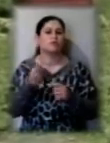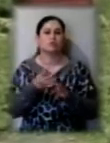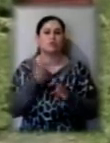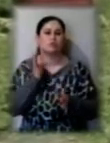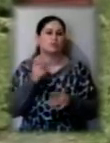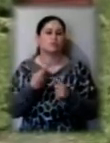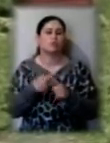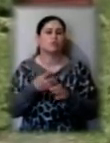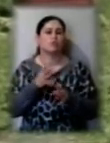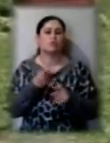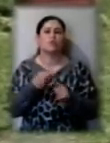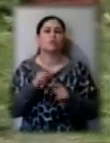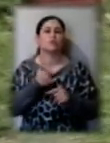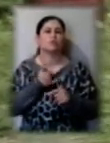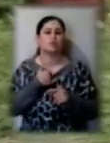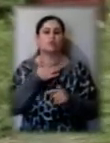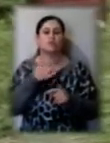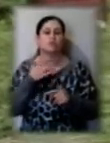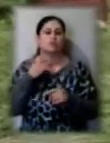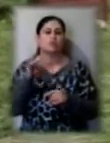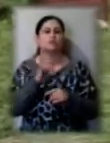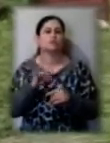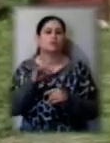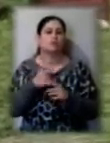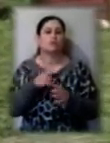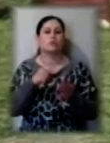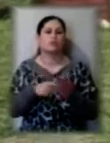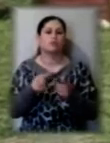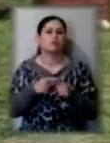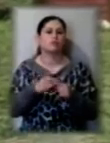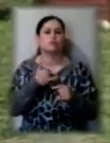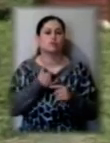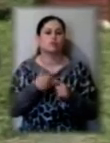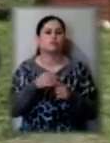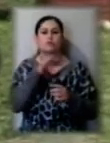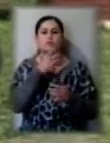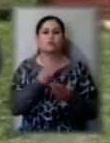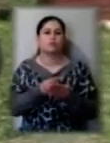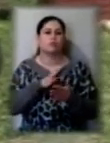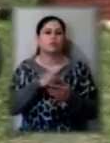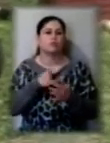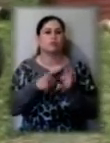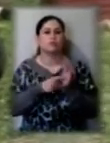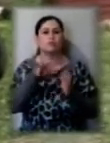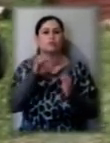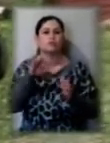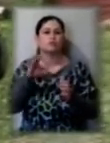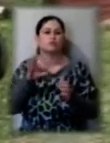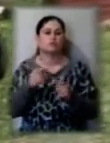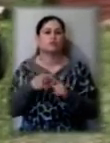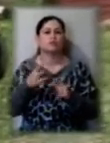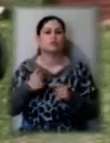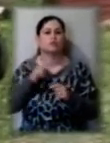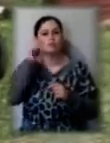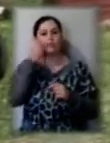що у нас багата історія міста. У нас в свій час було 6 посольств і, на жаль, пам'ятки